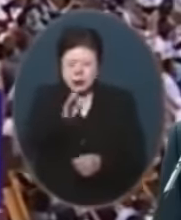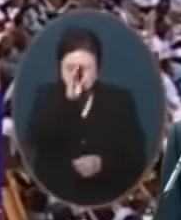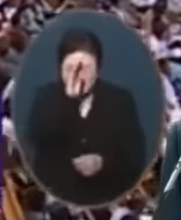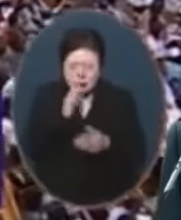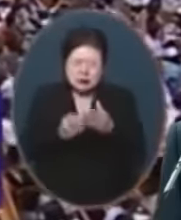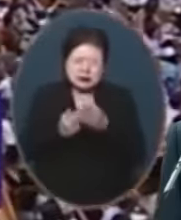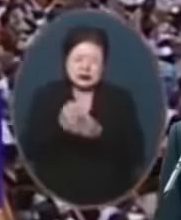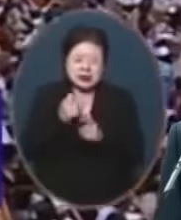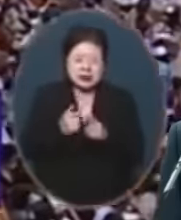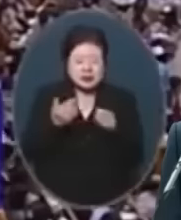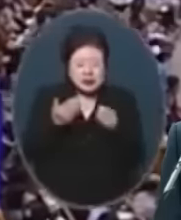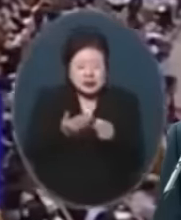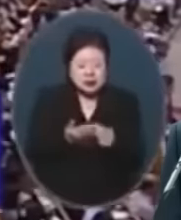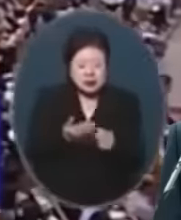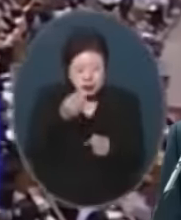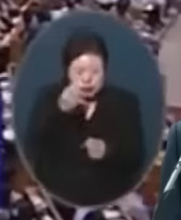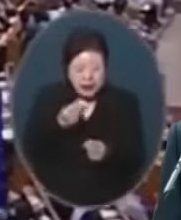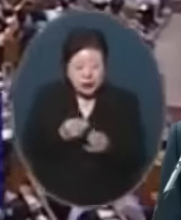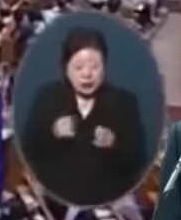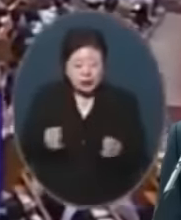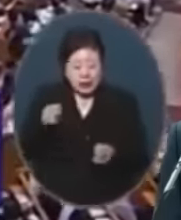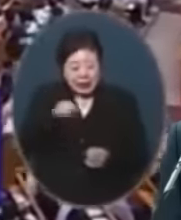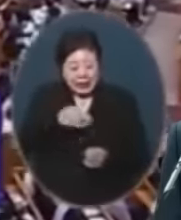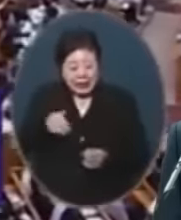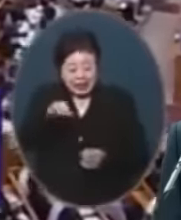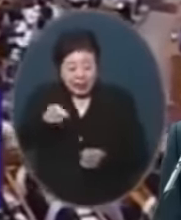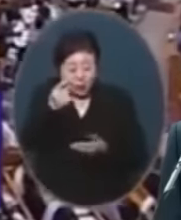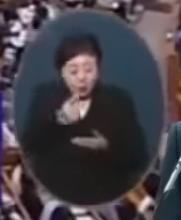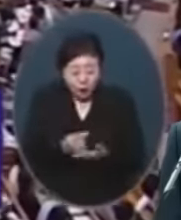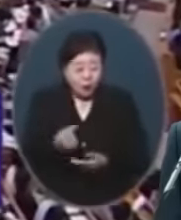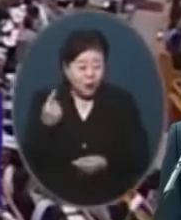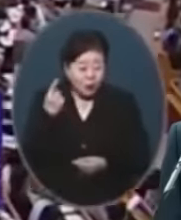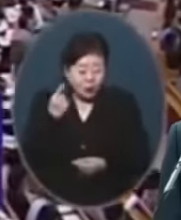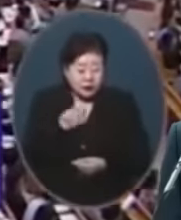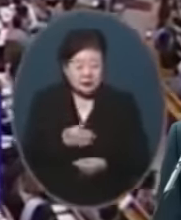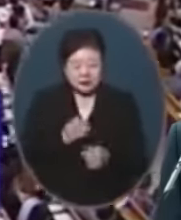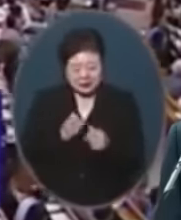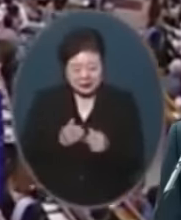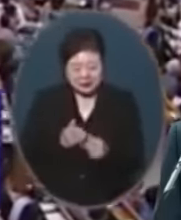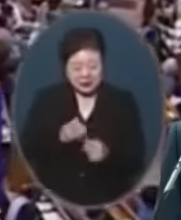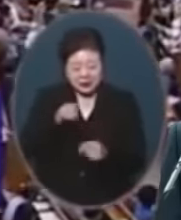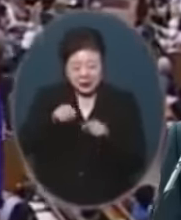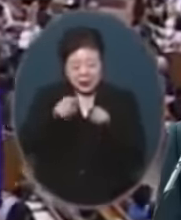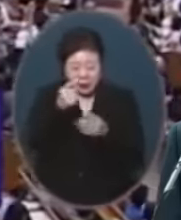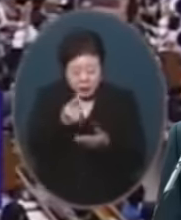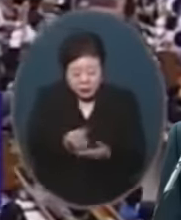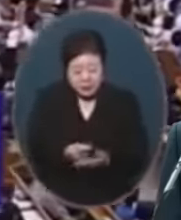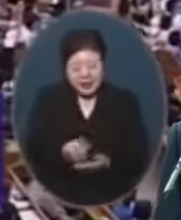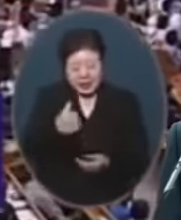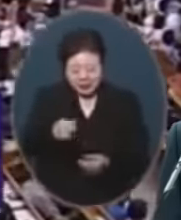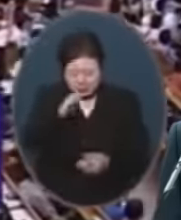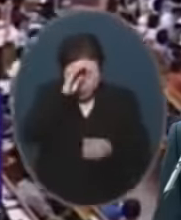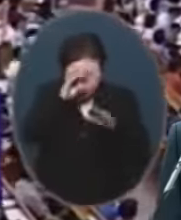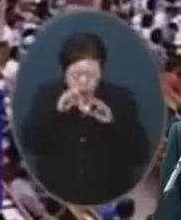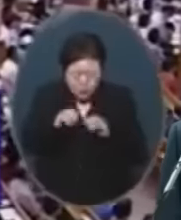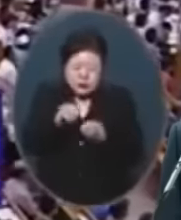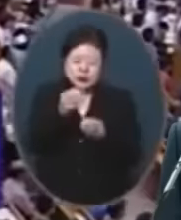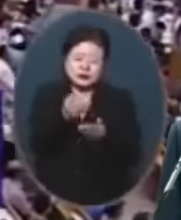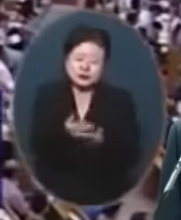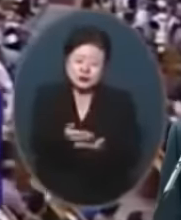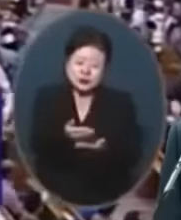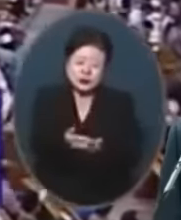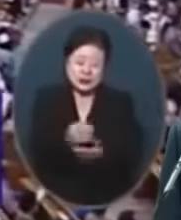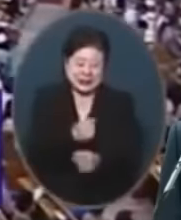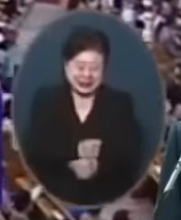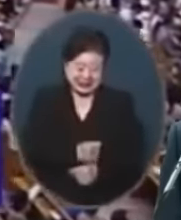그가 예수께서 유대로부터 갈릴리로 오셨다는 것을 듣고 가서 청하되 내려오셔서 내 아들의 병을